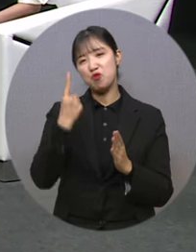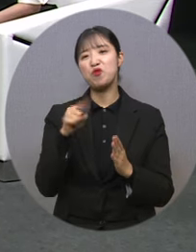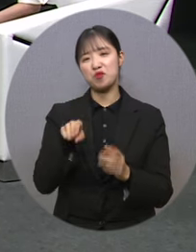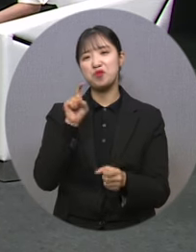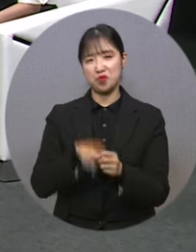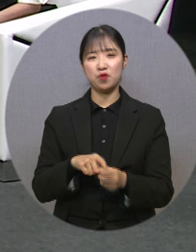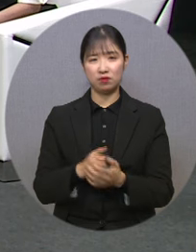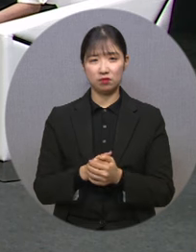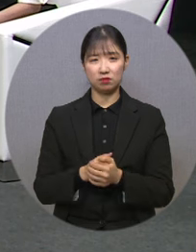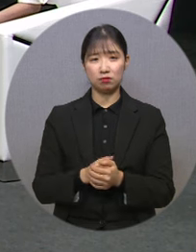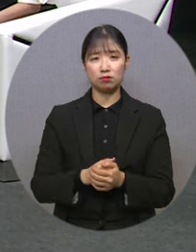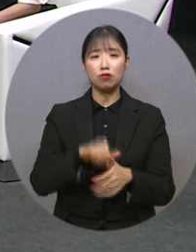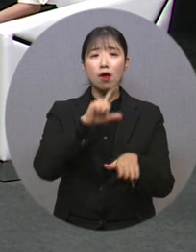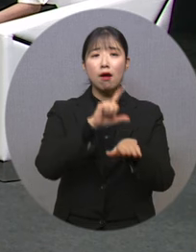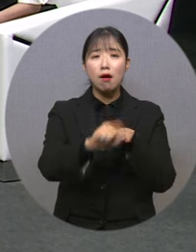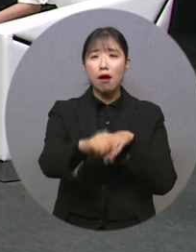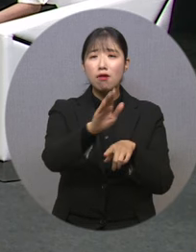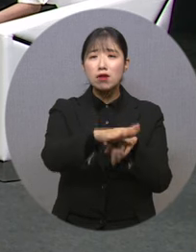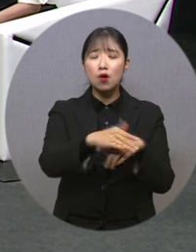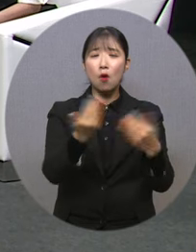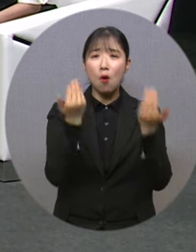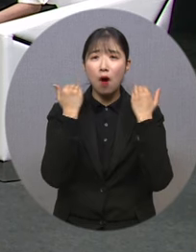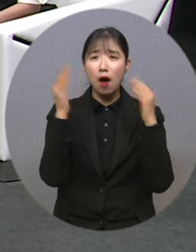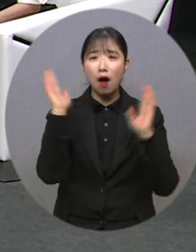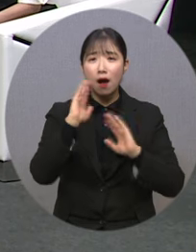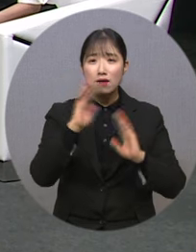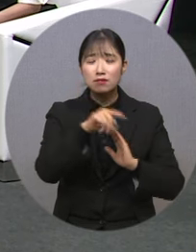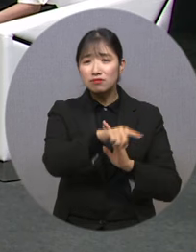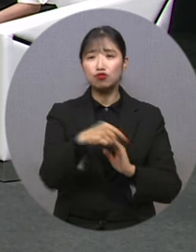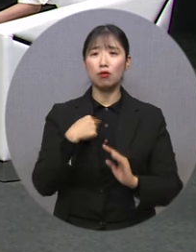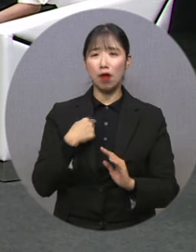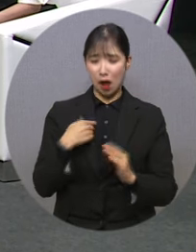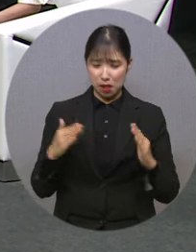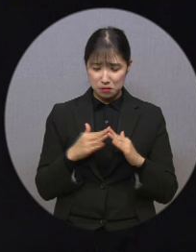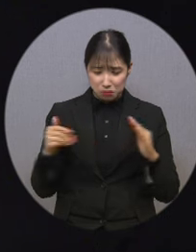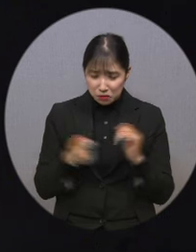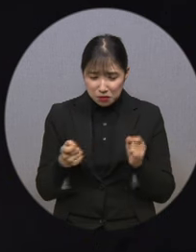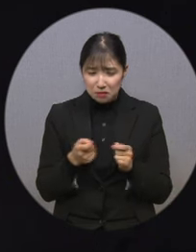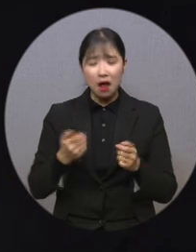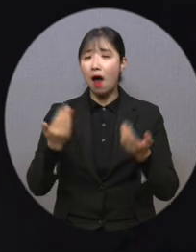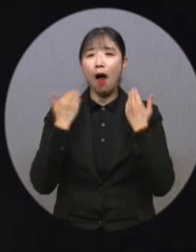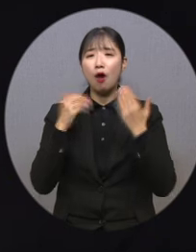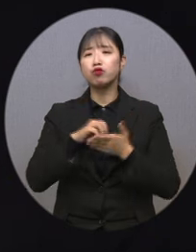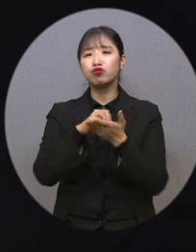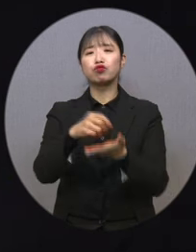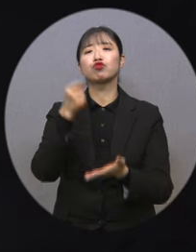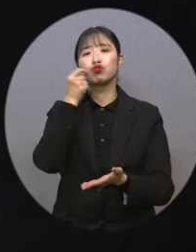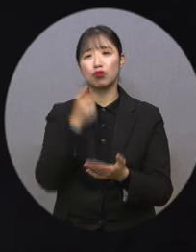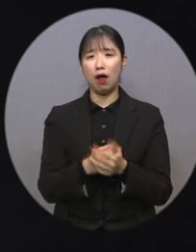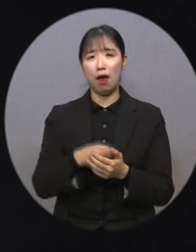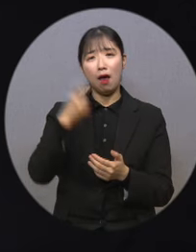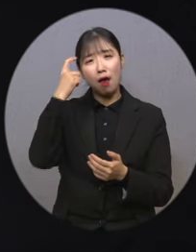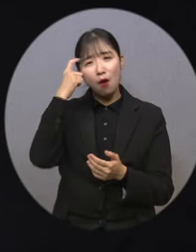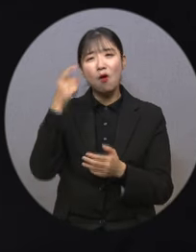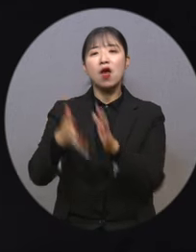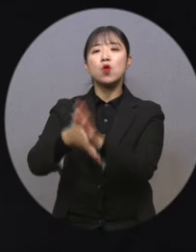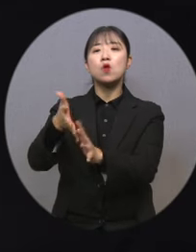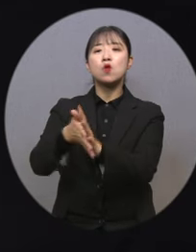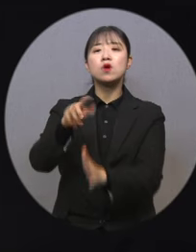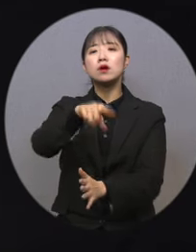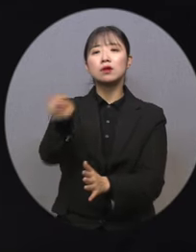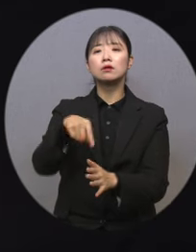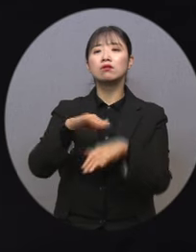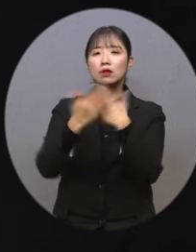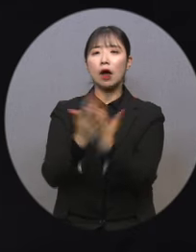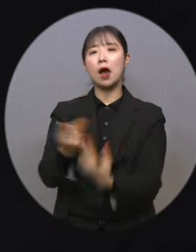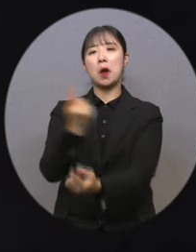시골에 있는 학생들은 자기 동네에서 학교를 못 가요. 도외지 애들이 다 공부 잘하는 애들 와서 내신을